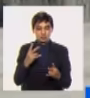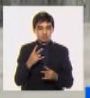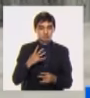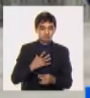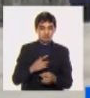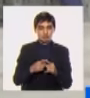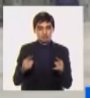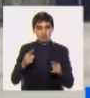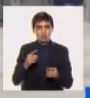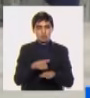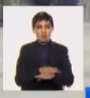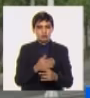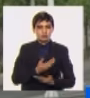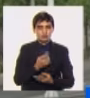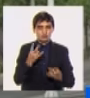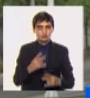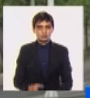довольно таки долго